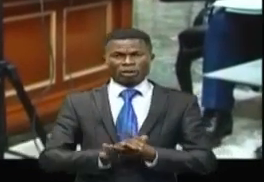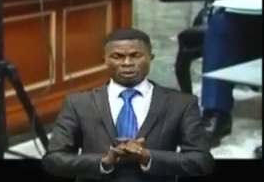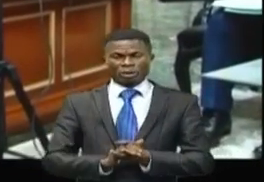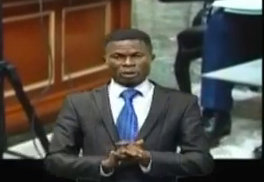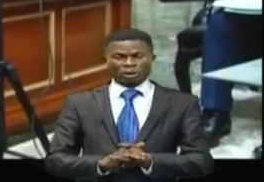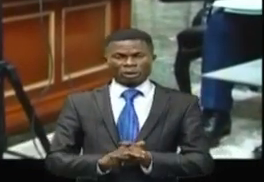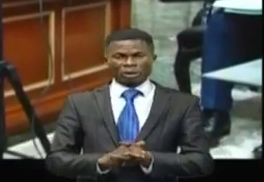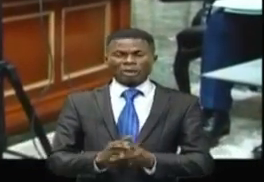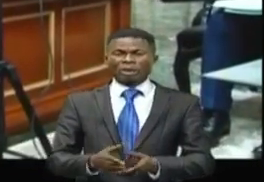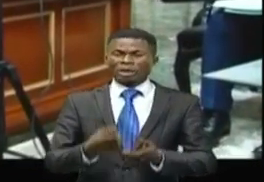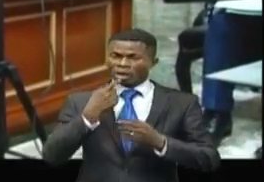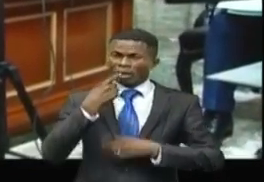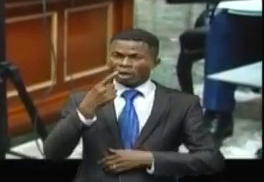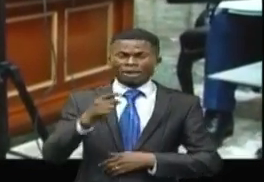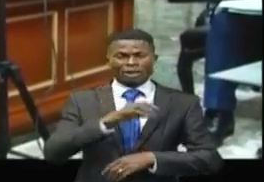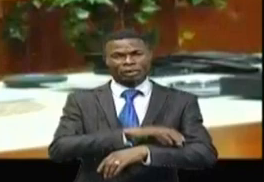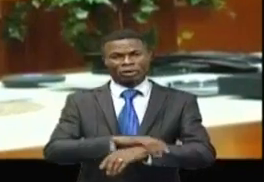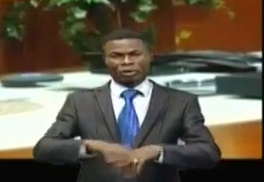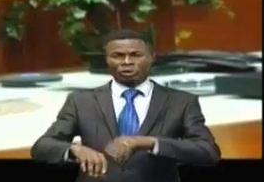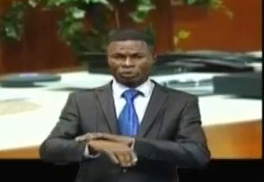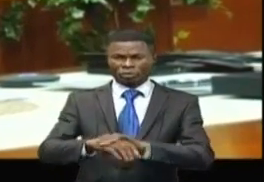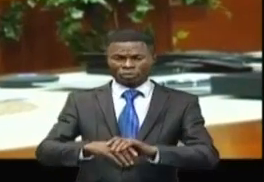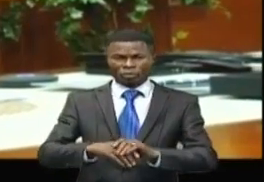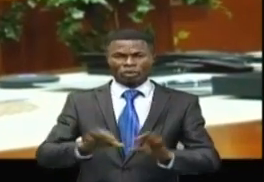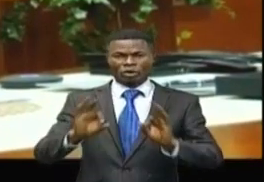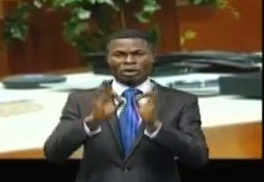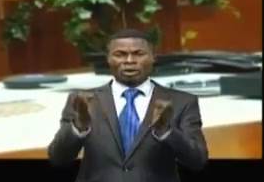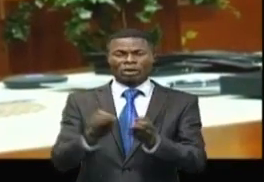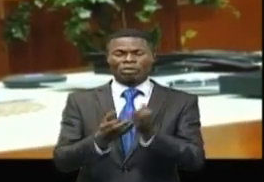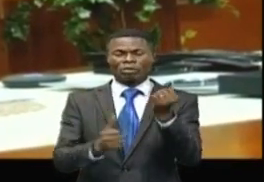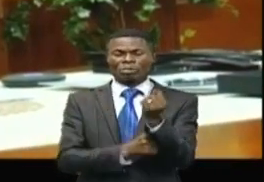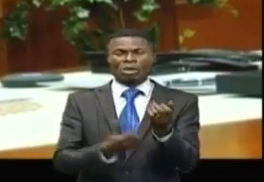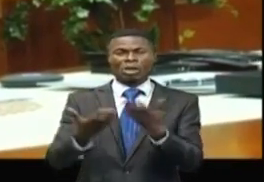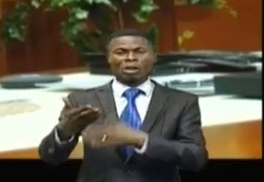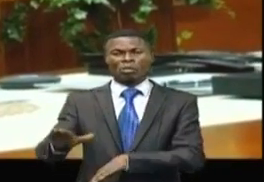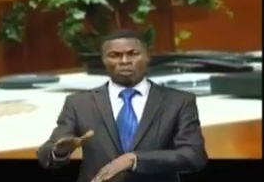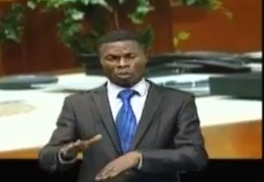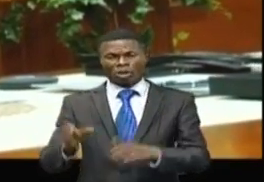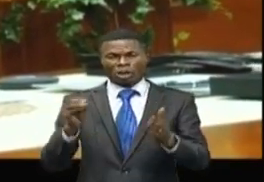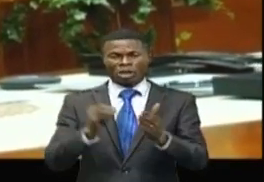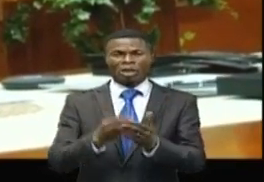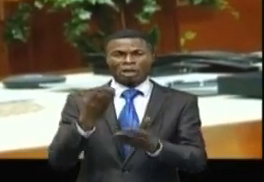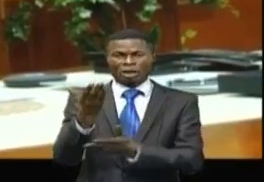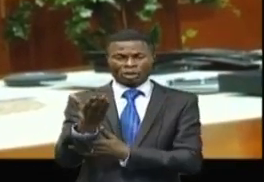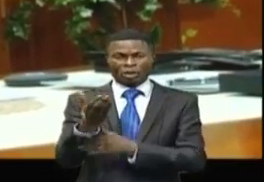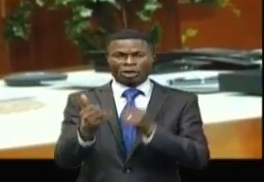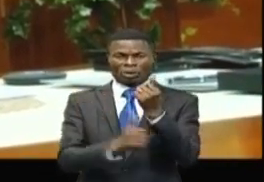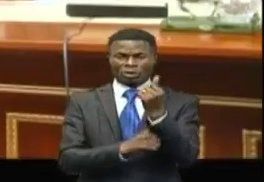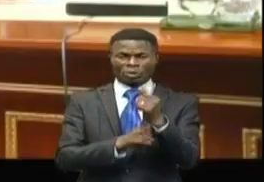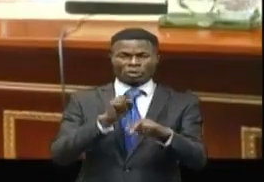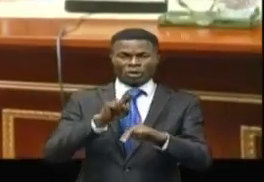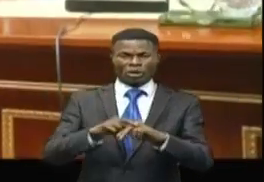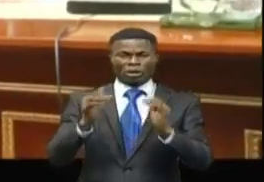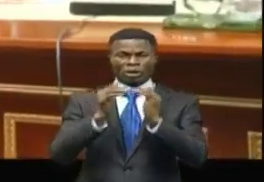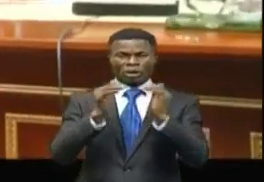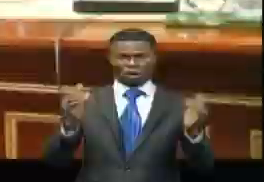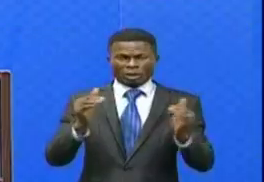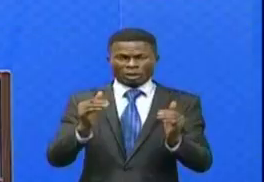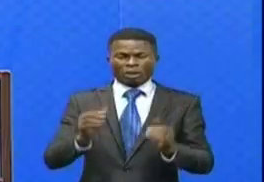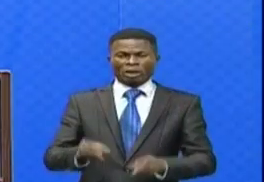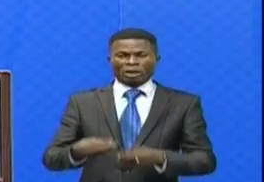ses condoléances aux familles touchées a de nouveau appelé au calme et chargé le gouvernement